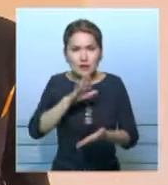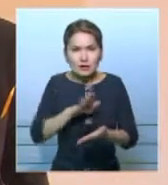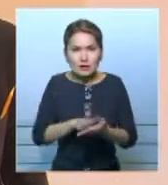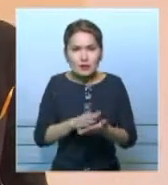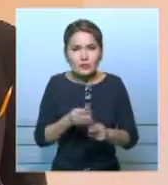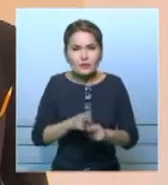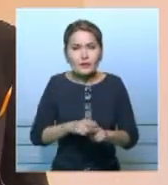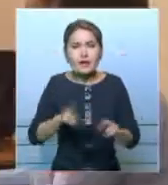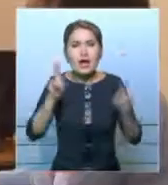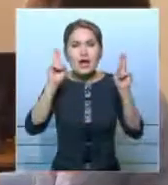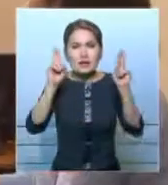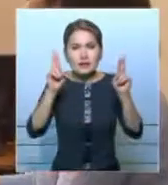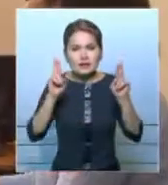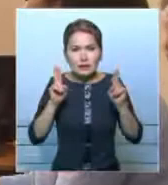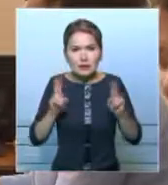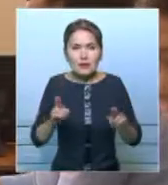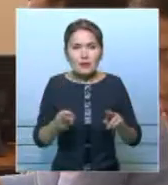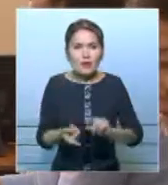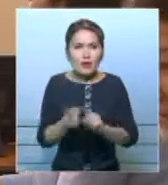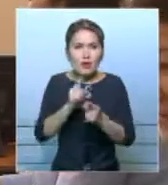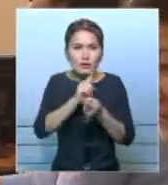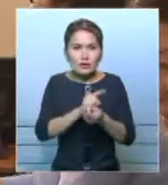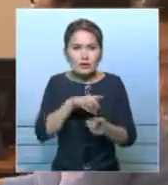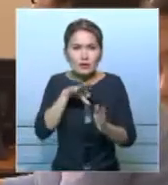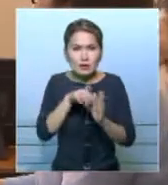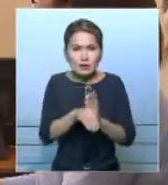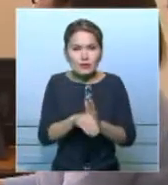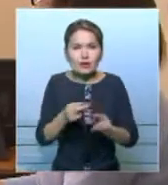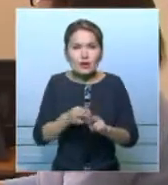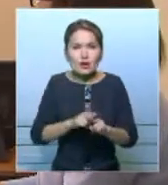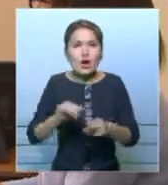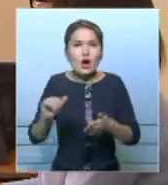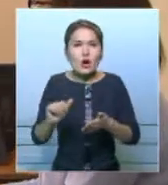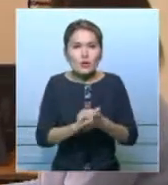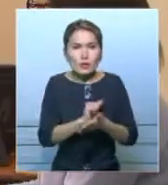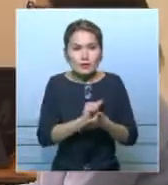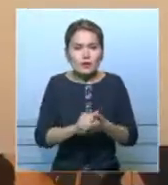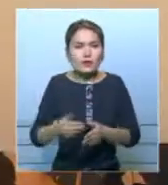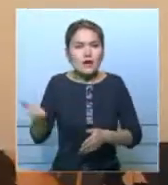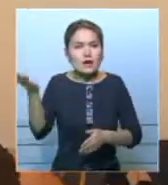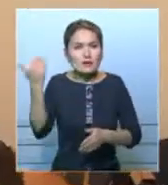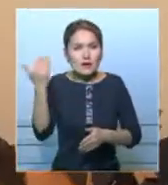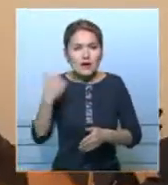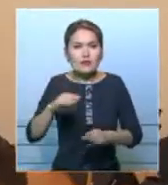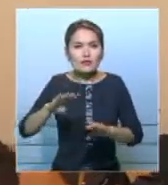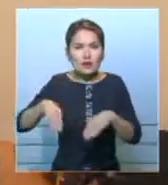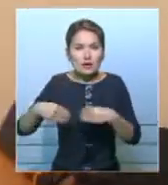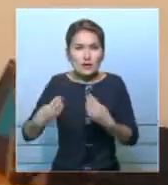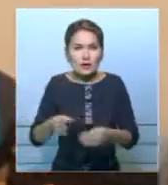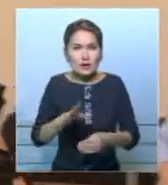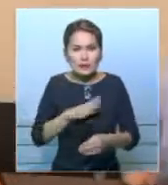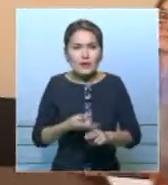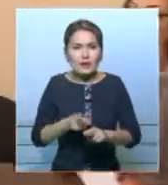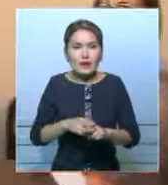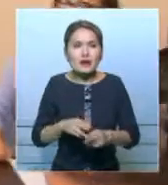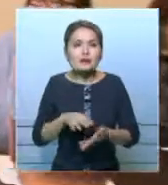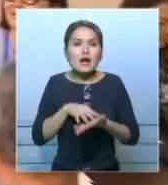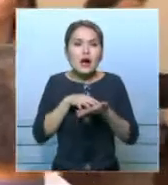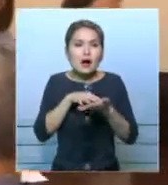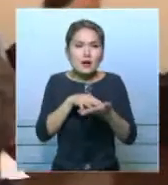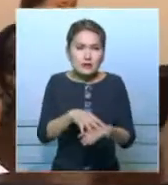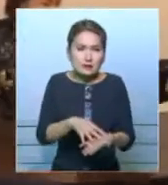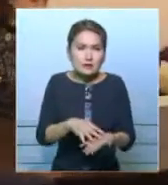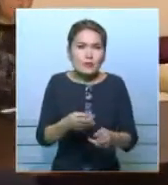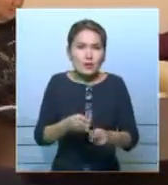шығару куәлігін беру ережелеріне өзгерістер енгізілген. Бұрын бұл құжатты қолма-қол алуы талап етілсе, бүгінде арызын факспен